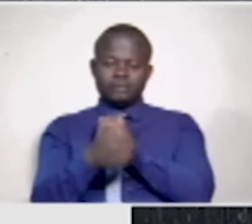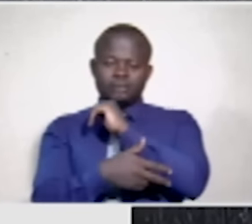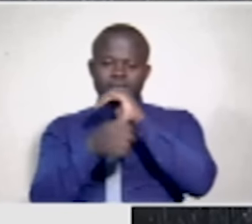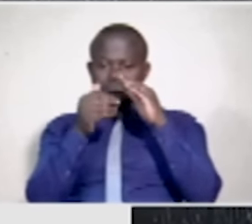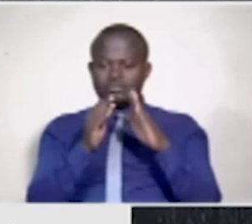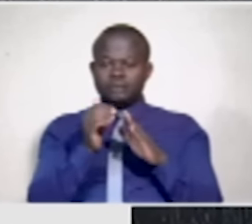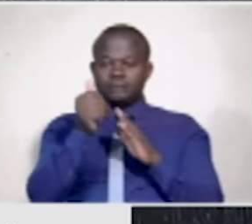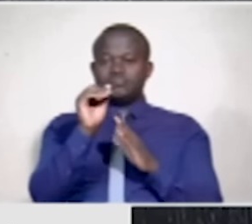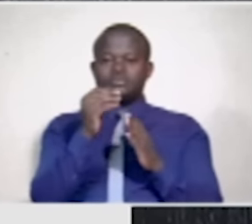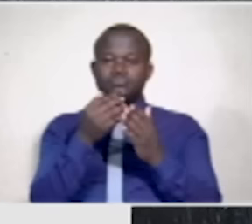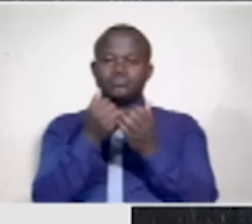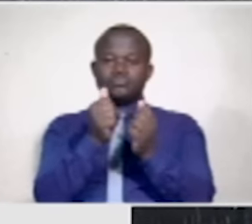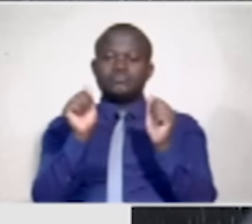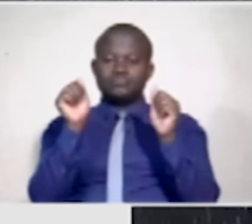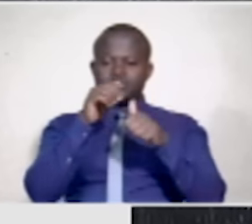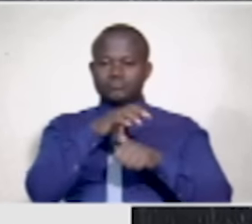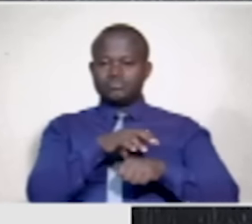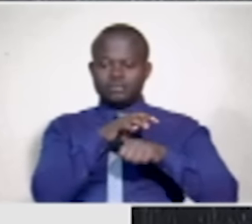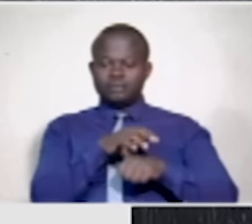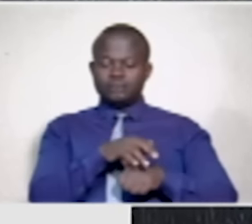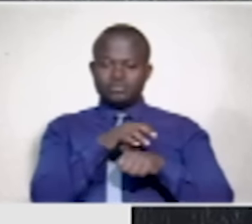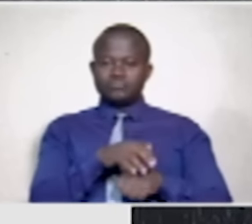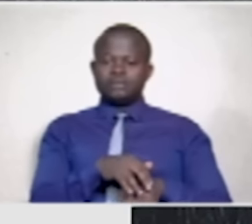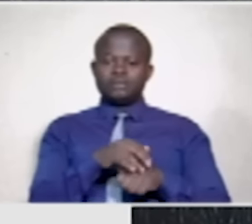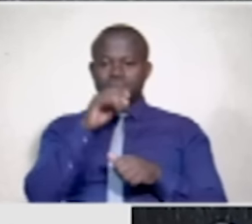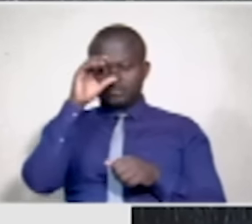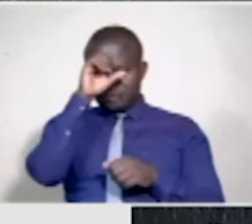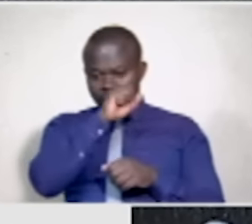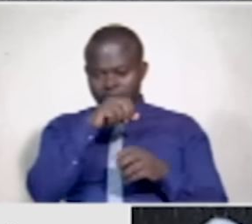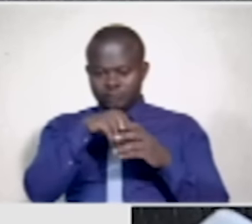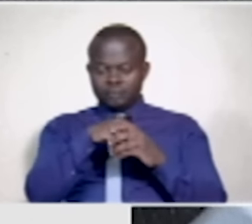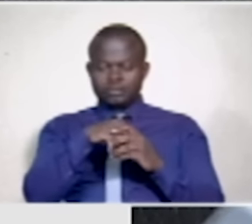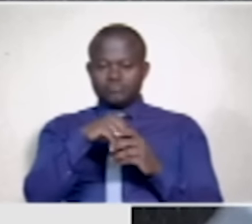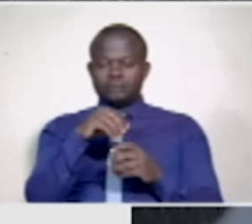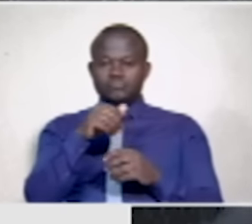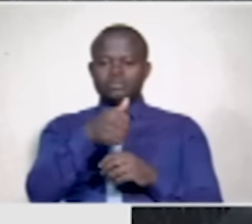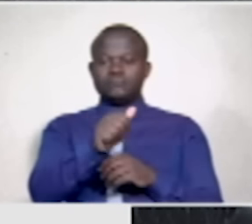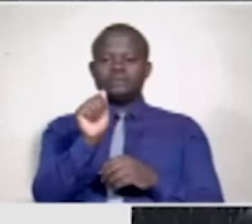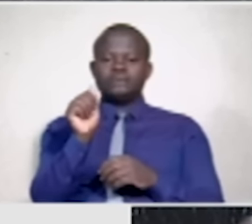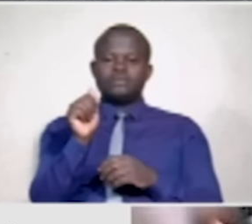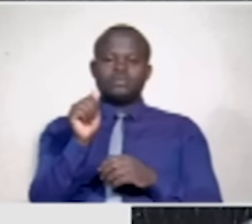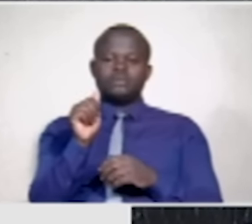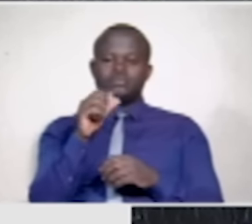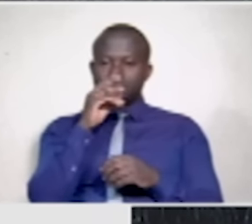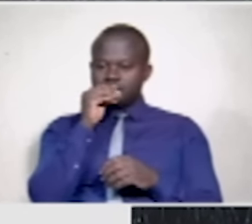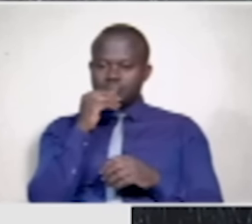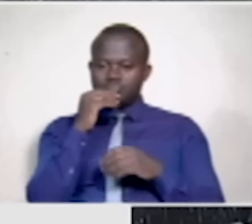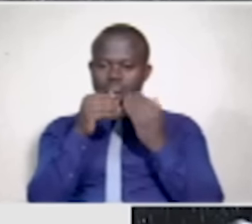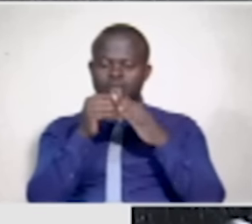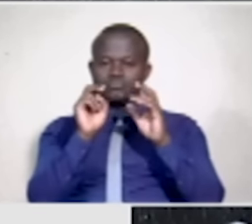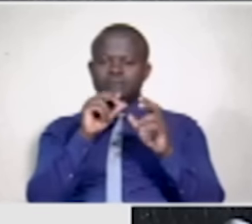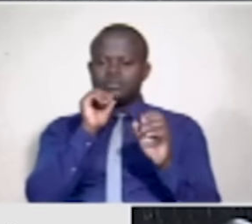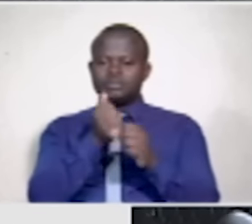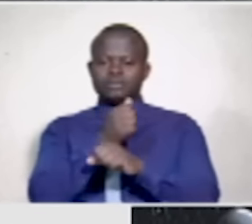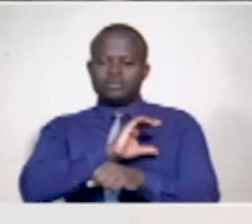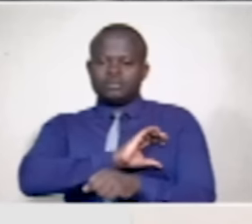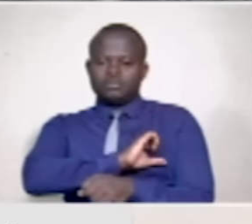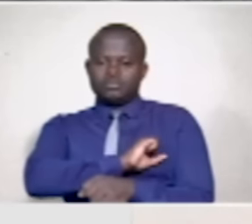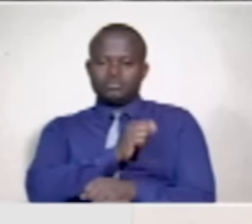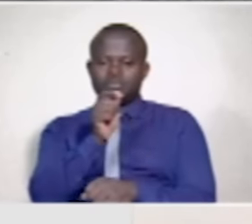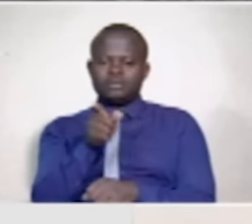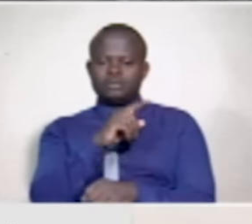wari ugifungurwa ntotezaga, bari baramubuze. Mugenzi wanjye rero ni we wantanze, aravuga ngo ntabwo yakwihanganira iki